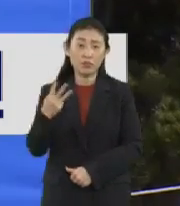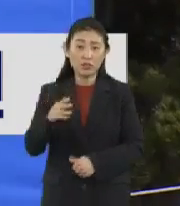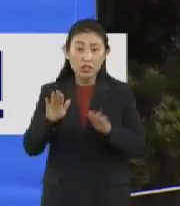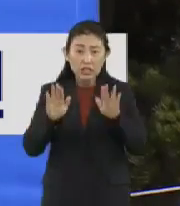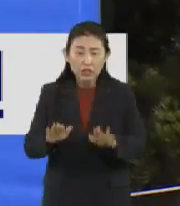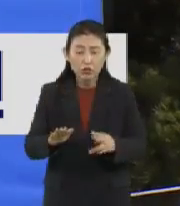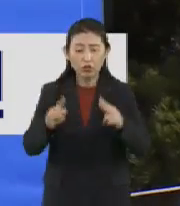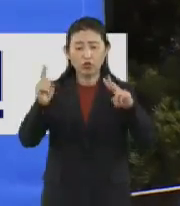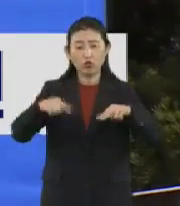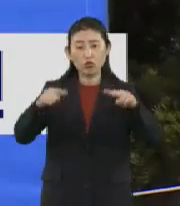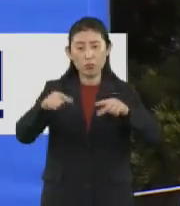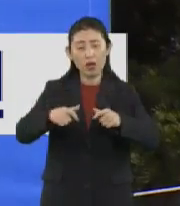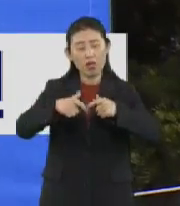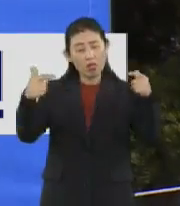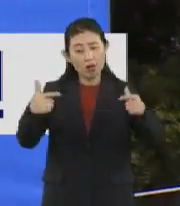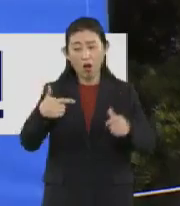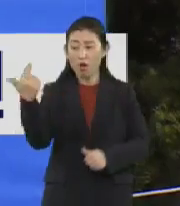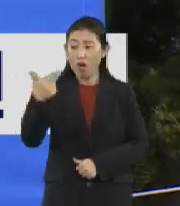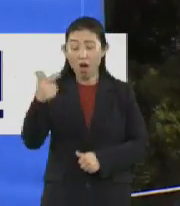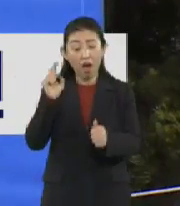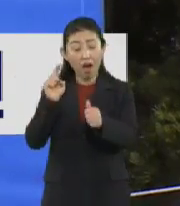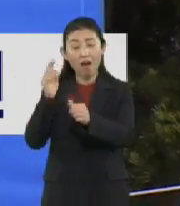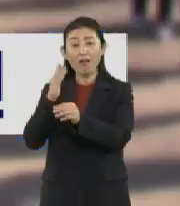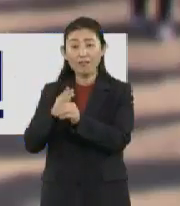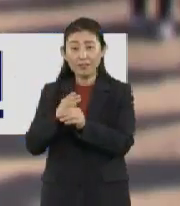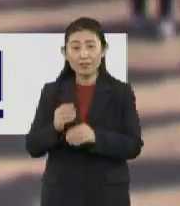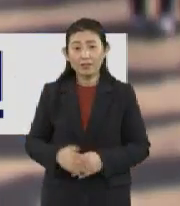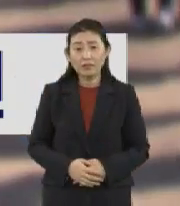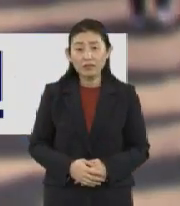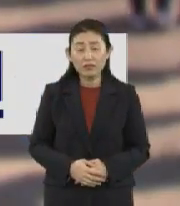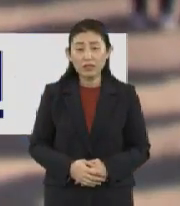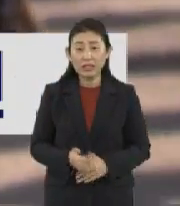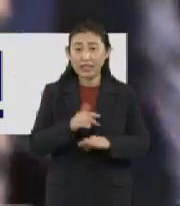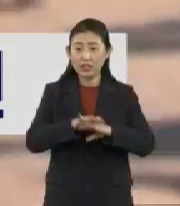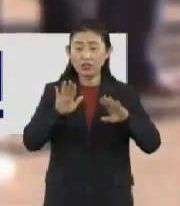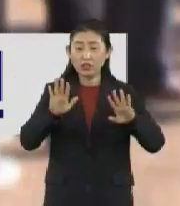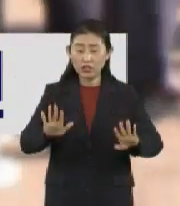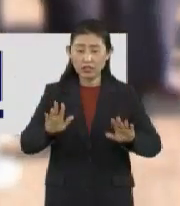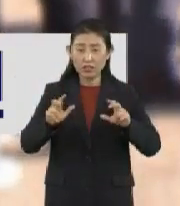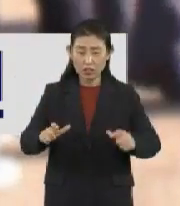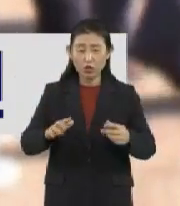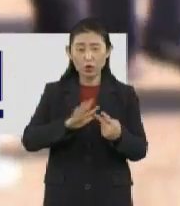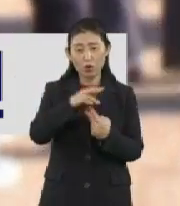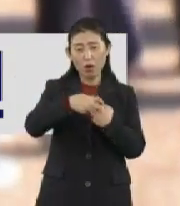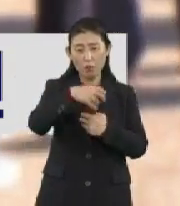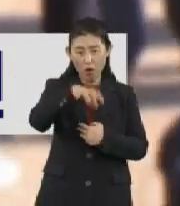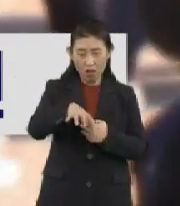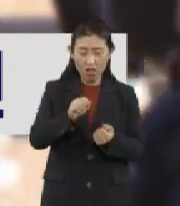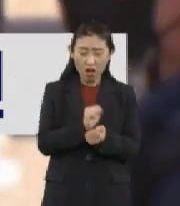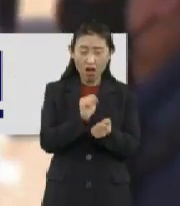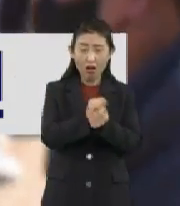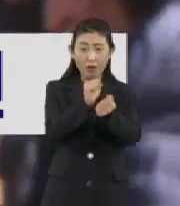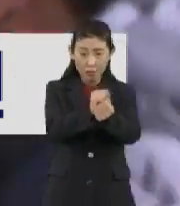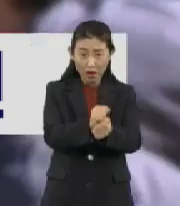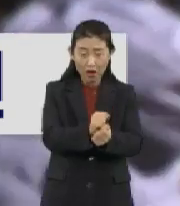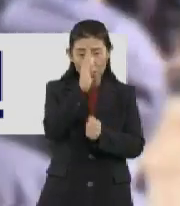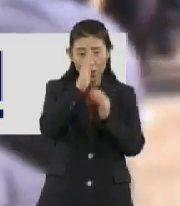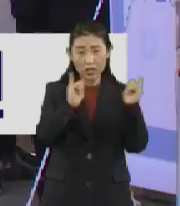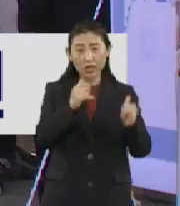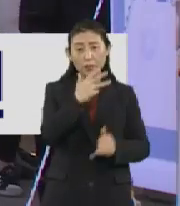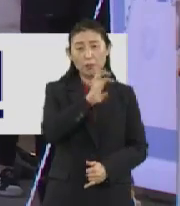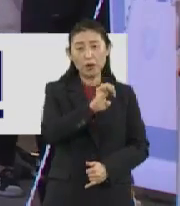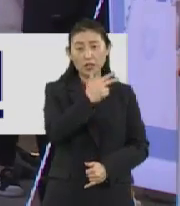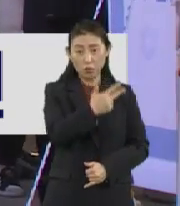기록했던 지난주에 비해 확진자 규모가 두 배 가까이 들었습니다 대전에선 요양병원을 중심으로 집단감염이 계속되며